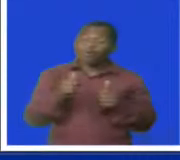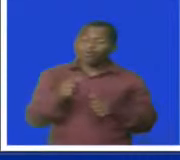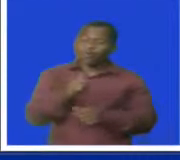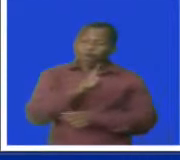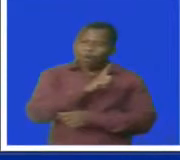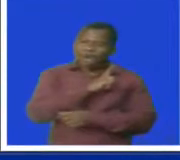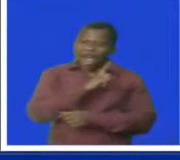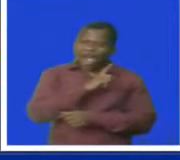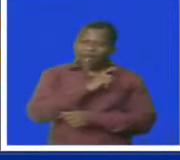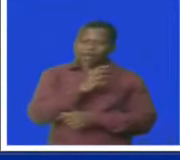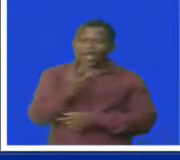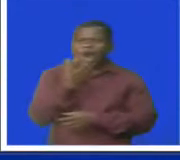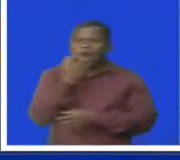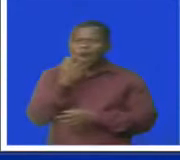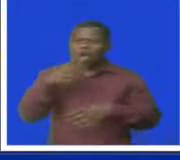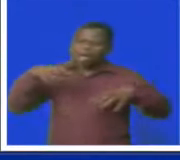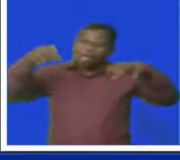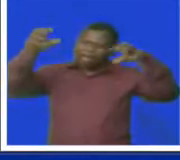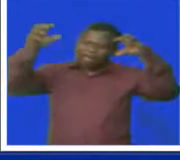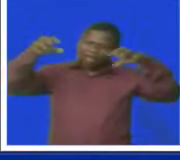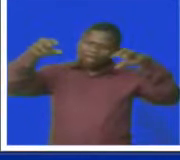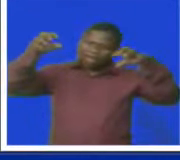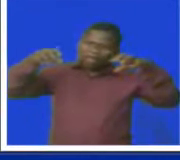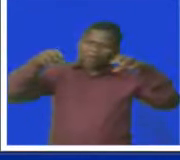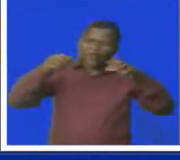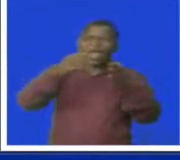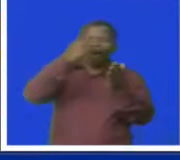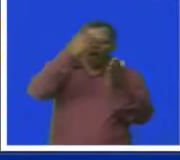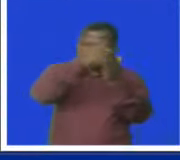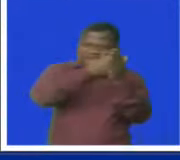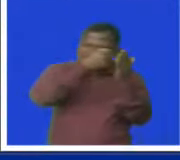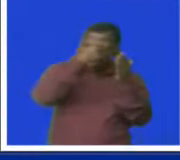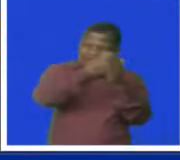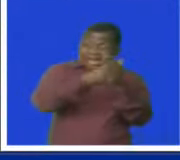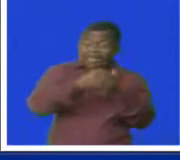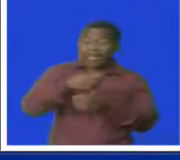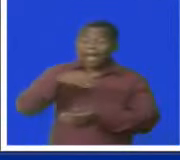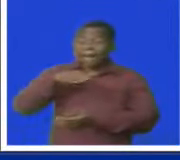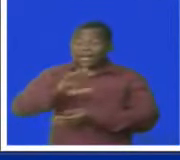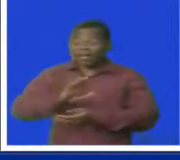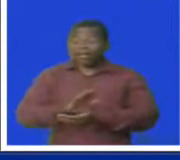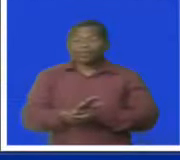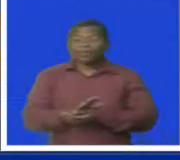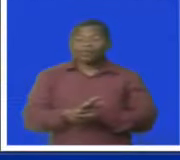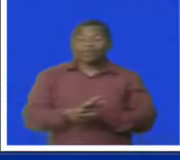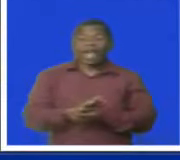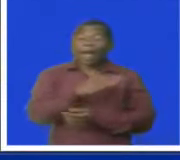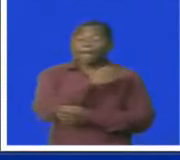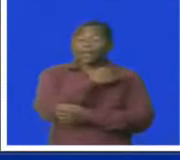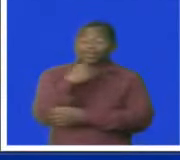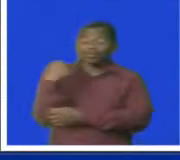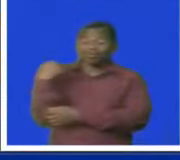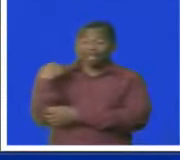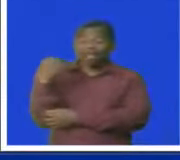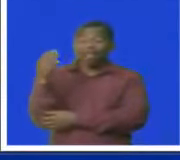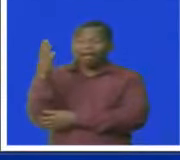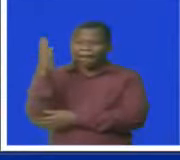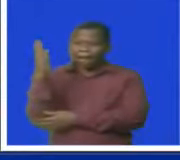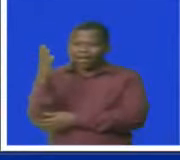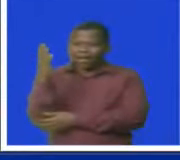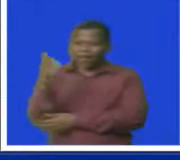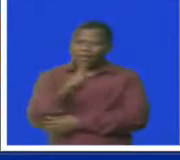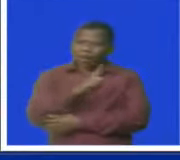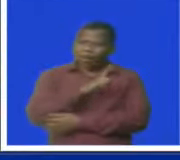ke beyikhuluma ehotela leHappy Valley lapho bekunemhlangano lokhulumisa tindzaba tekuguquka kwesimo